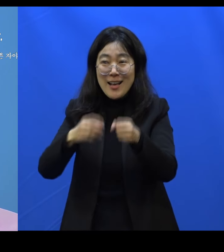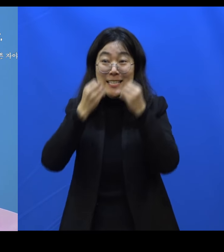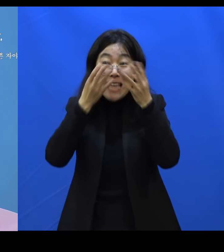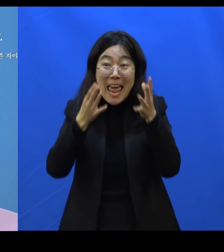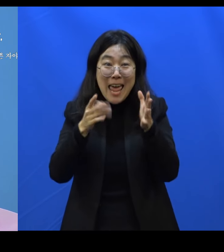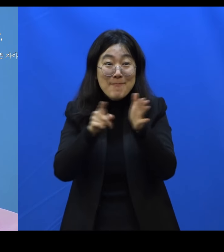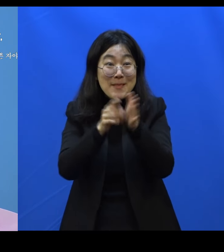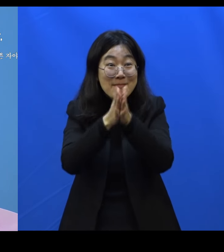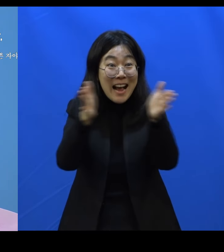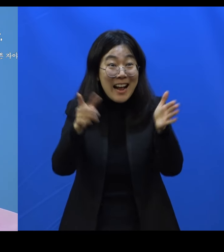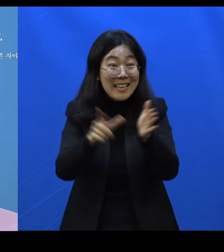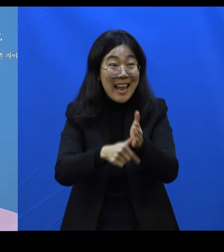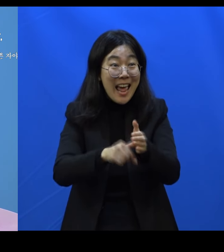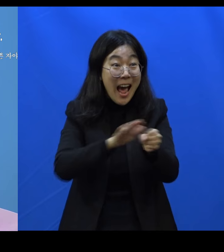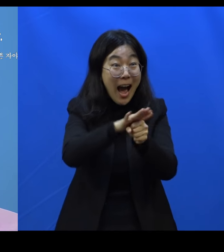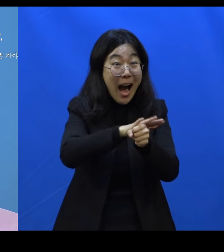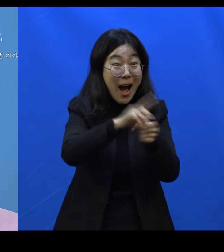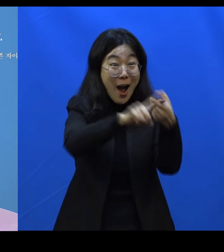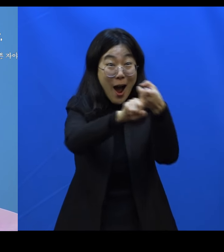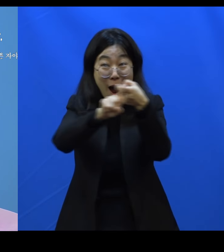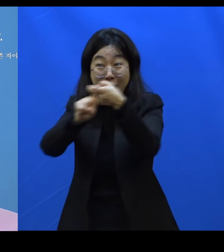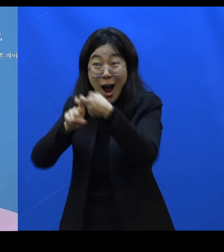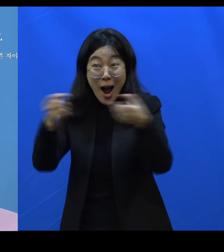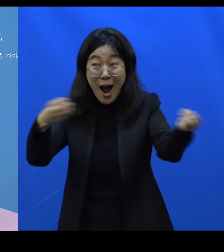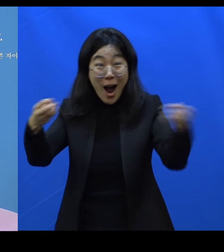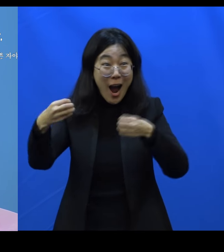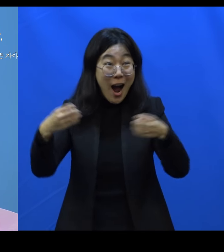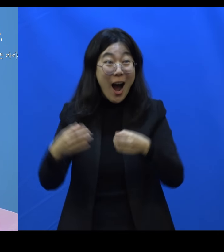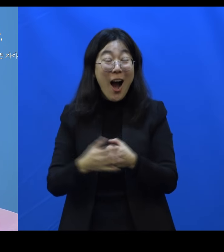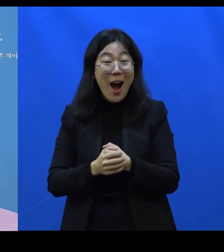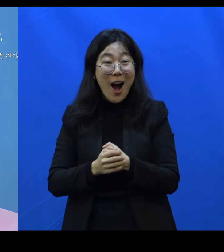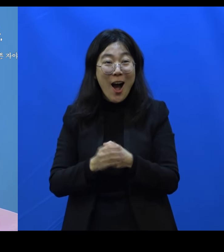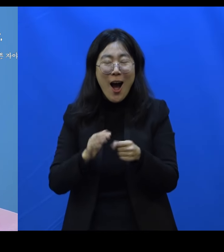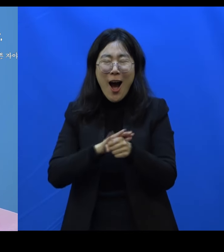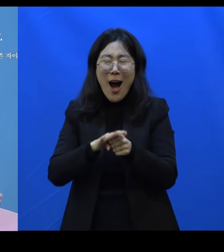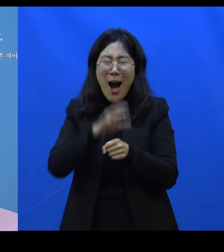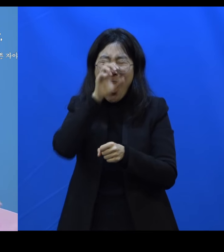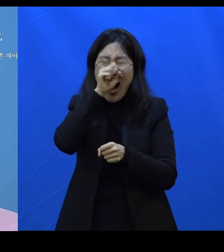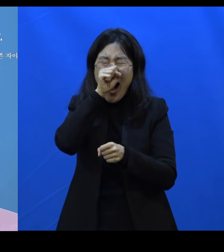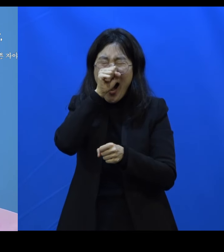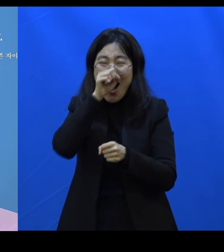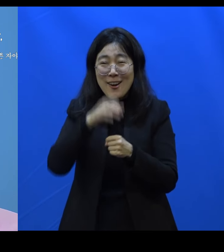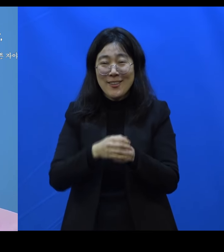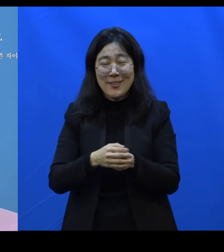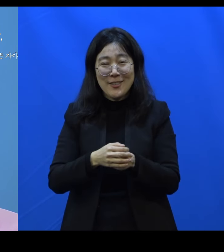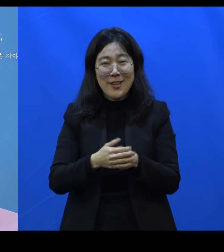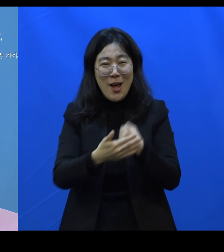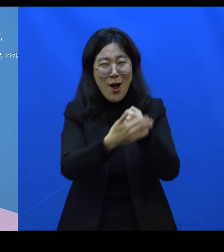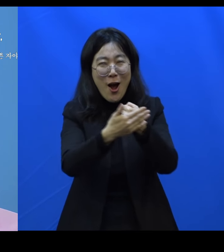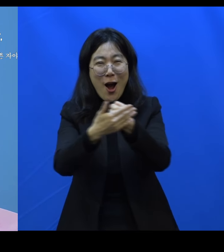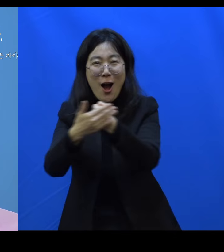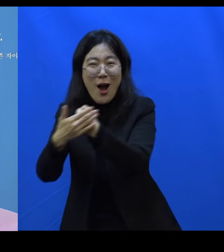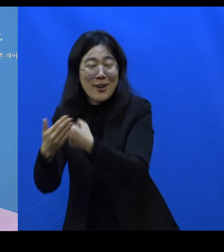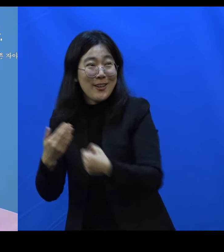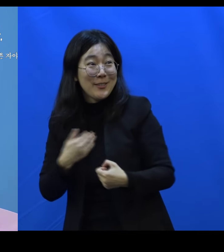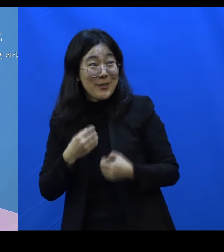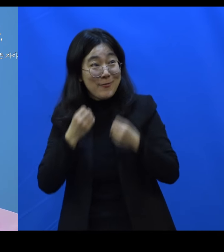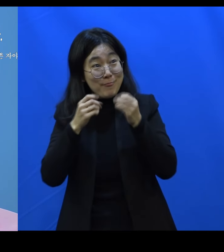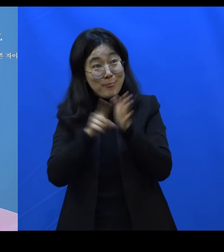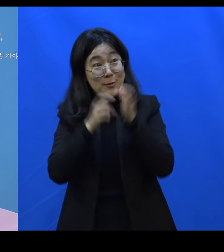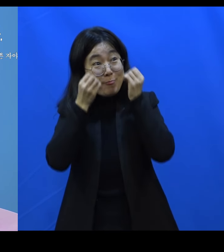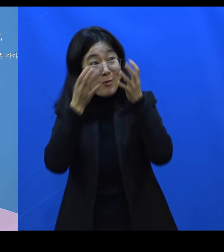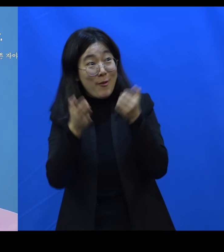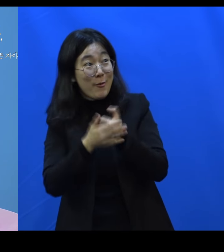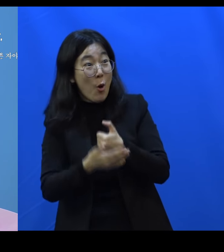하나님은 무한하게 사랑을 부어주세요. 너무 좋은 계절이죠. 주변에도 다 도와주고 모두가 친절하고